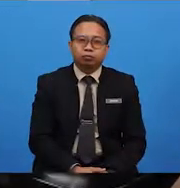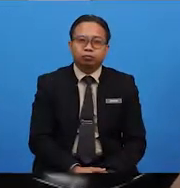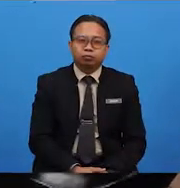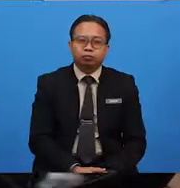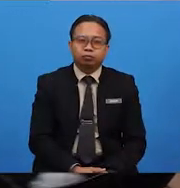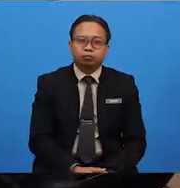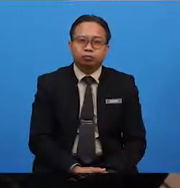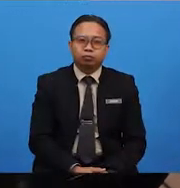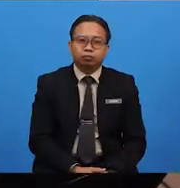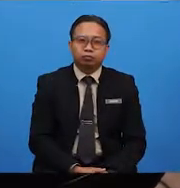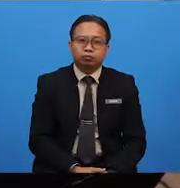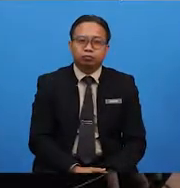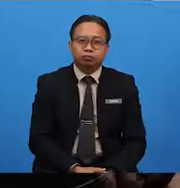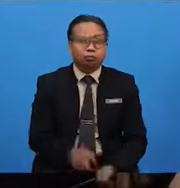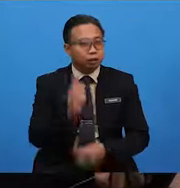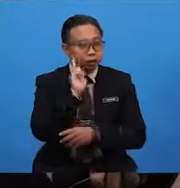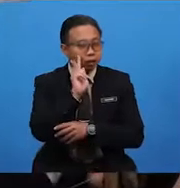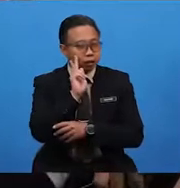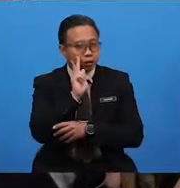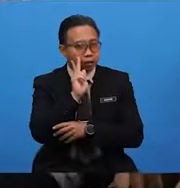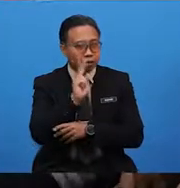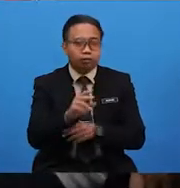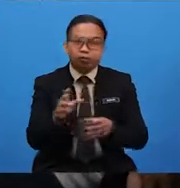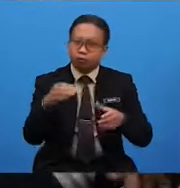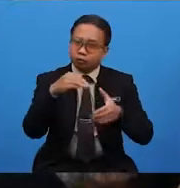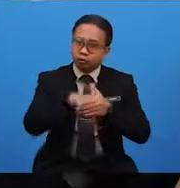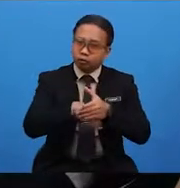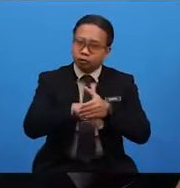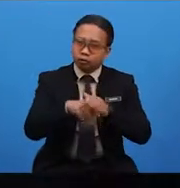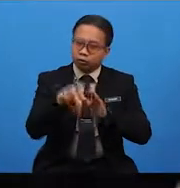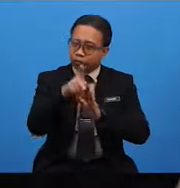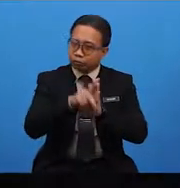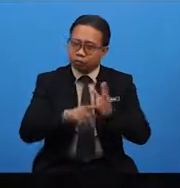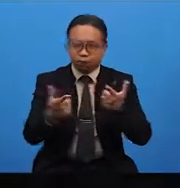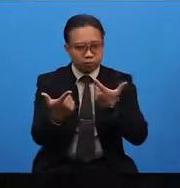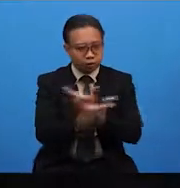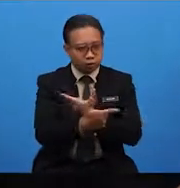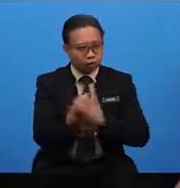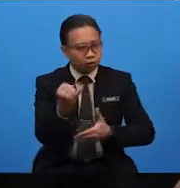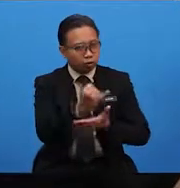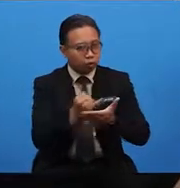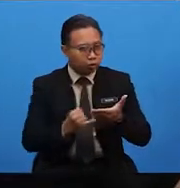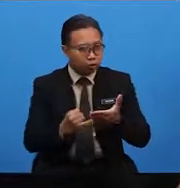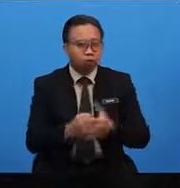Ha di jual scanner masuk pertandingan melukis